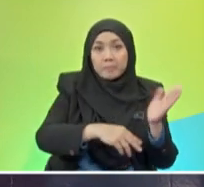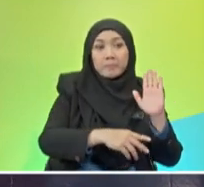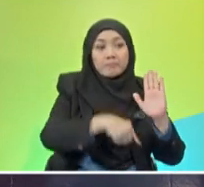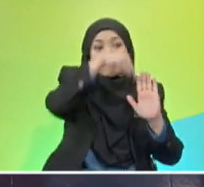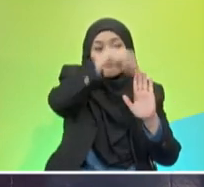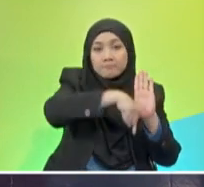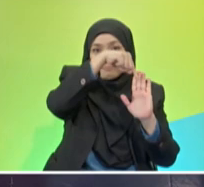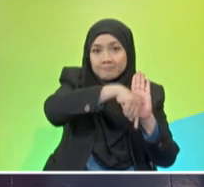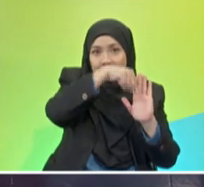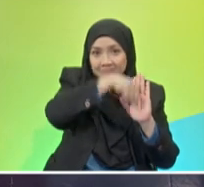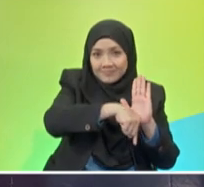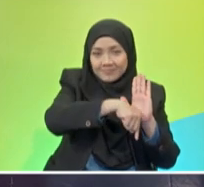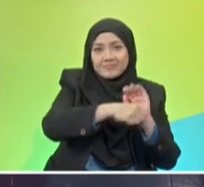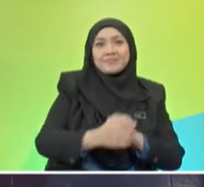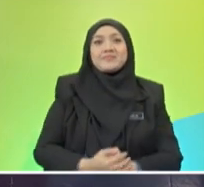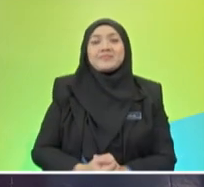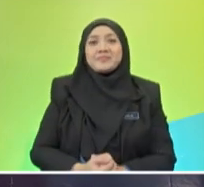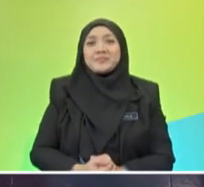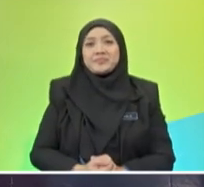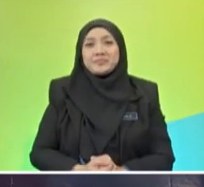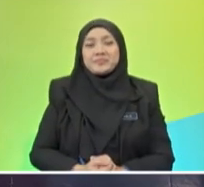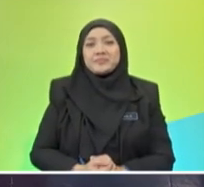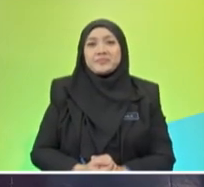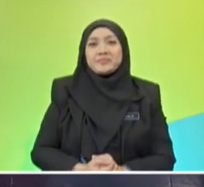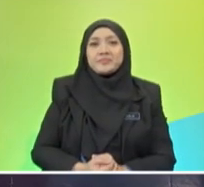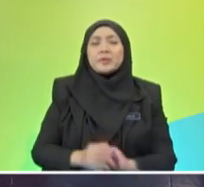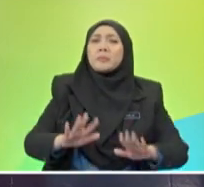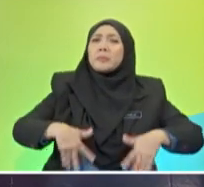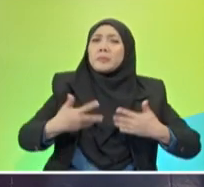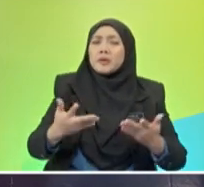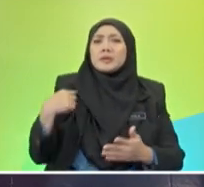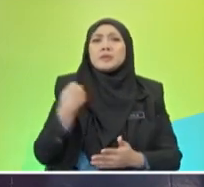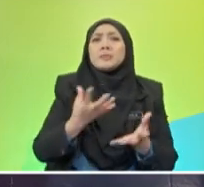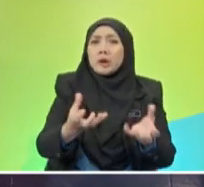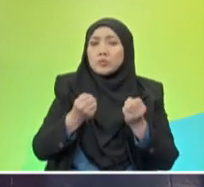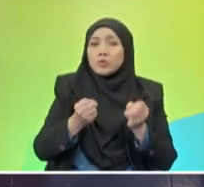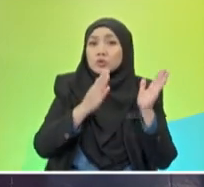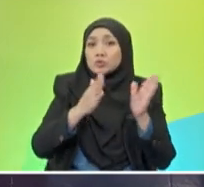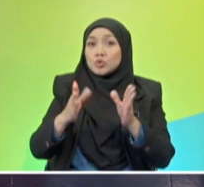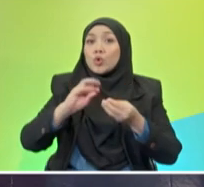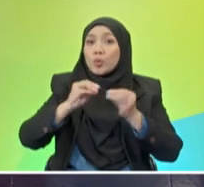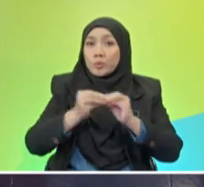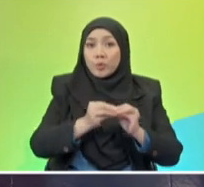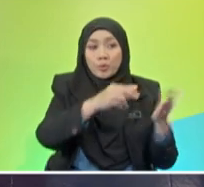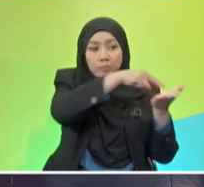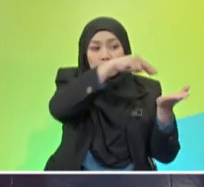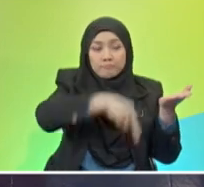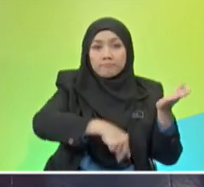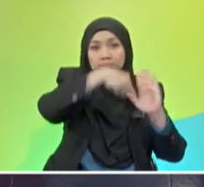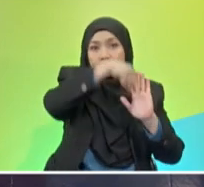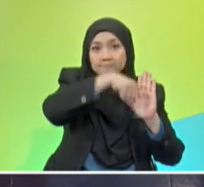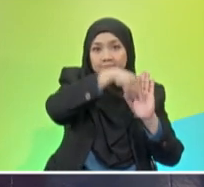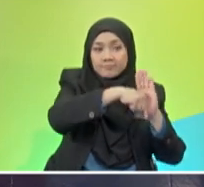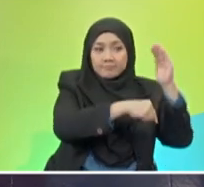Itu misi yang terakhir tu. Okey, macam mana kita nak susun menurun pula, Chris? Menurun pula. Okey, murid-murid di rumah